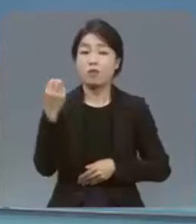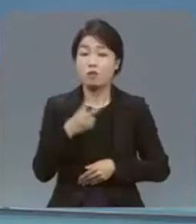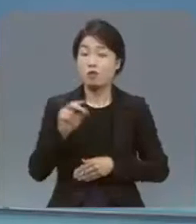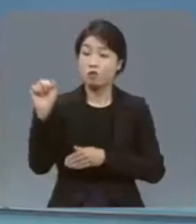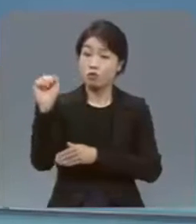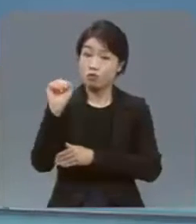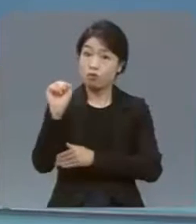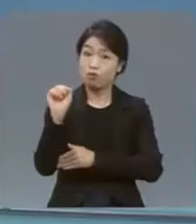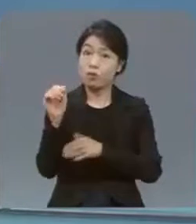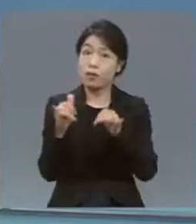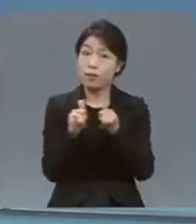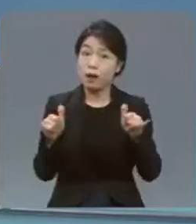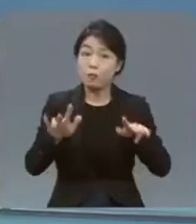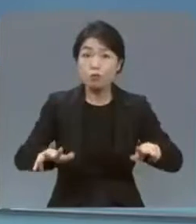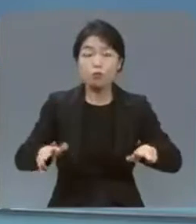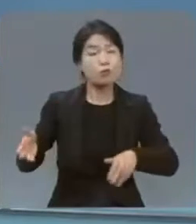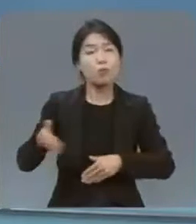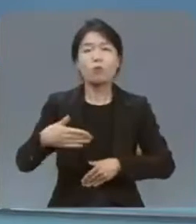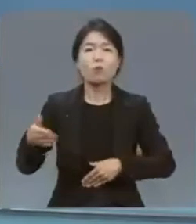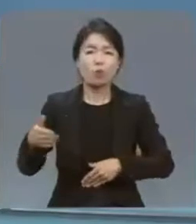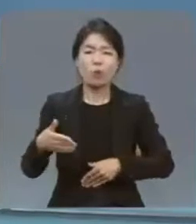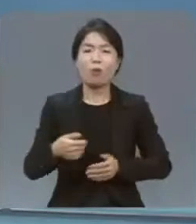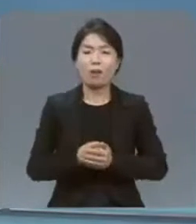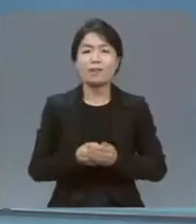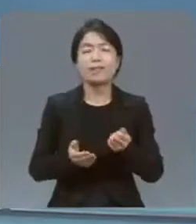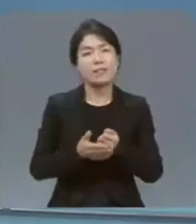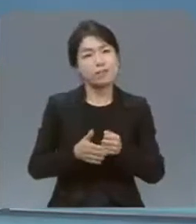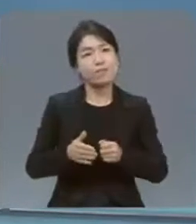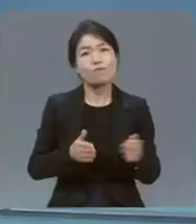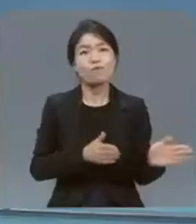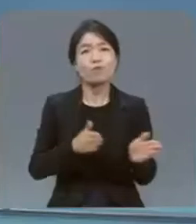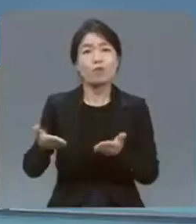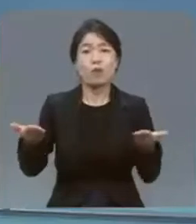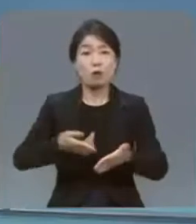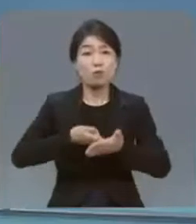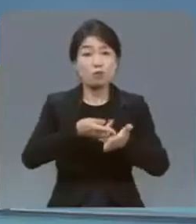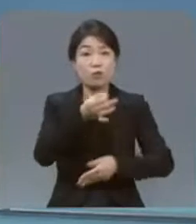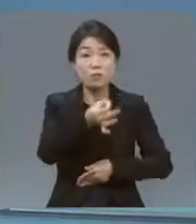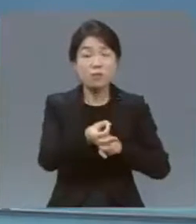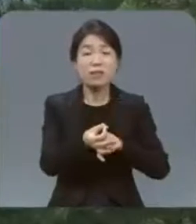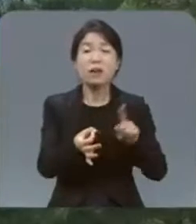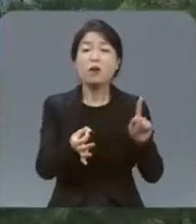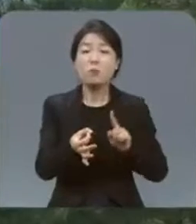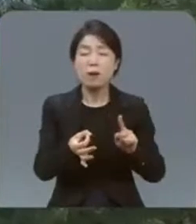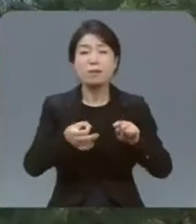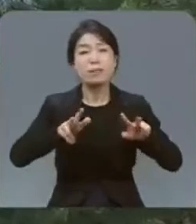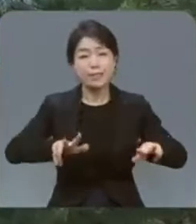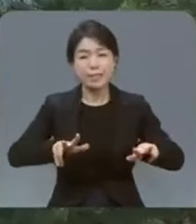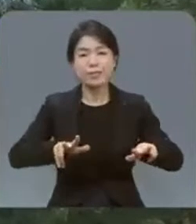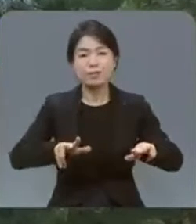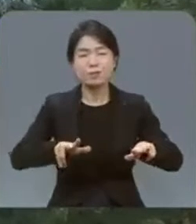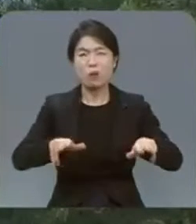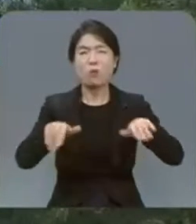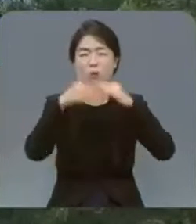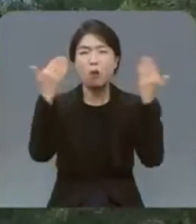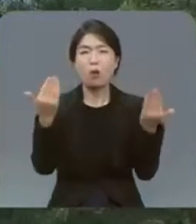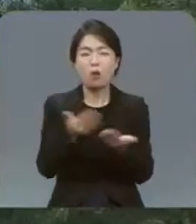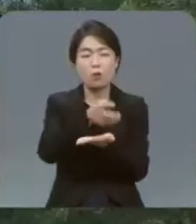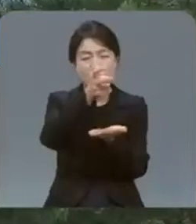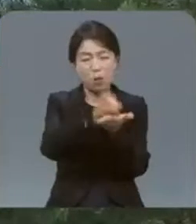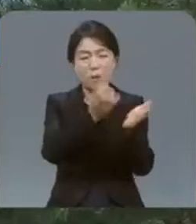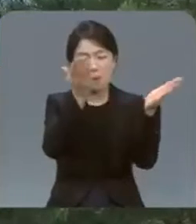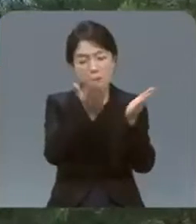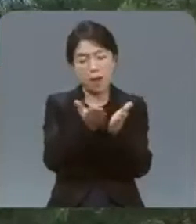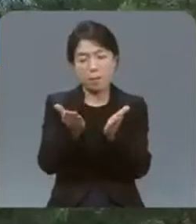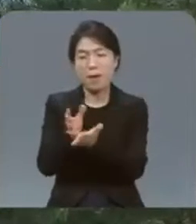운전은 조 없는 으 으 이 이기 때문에 업무추진비 같은 경우는 지금 그것은 이제 그렇게 맞춰서